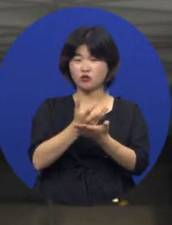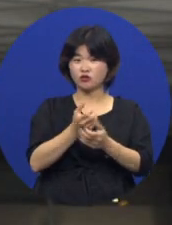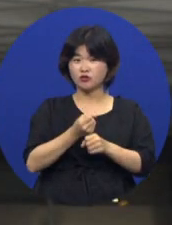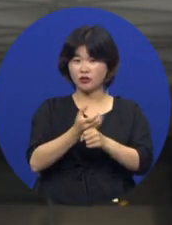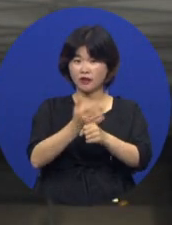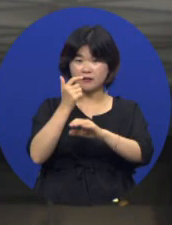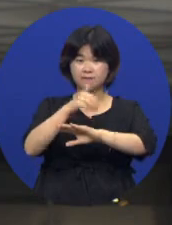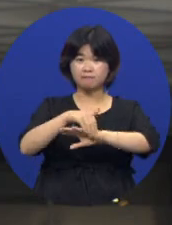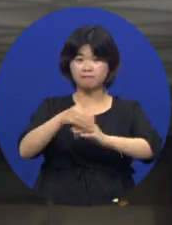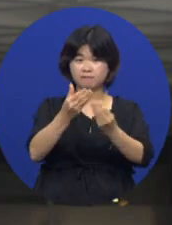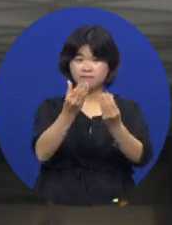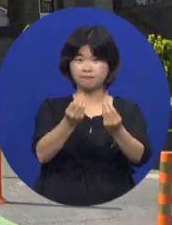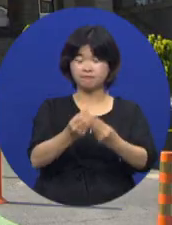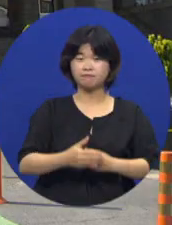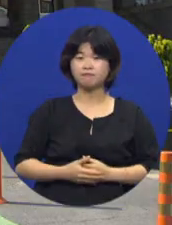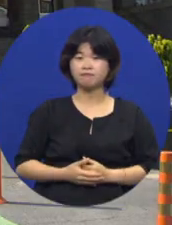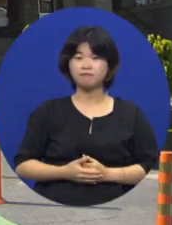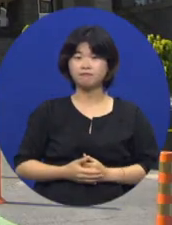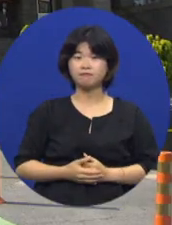전달했습니다